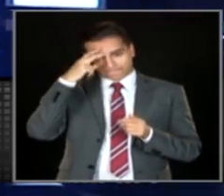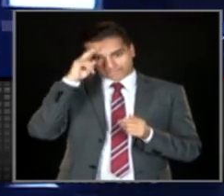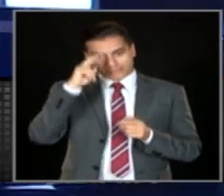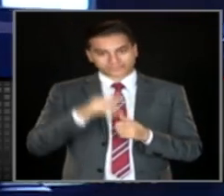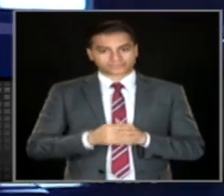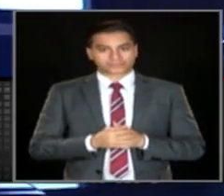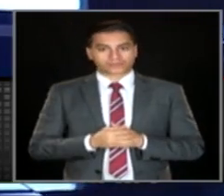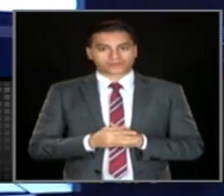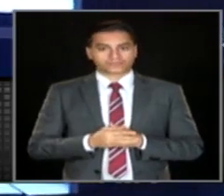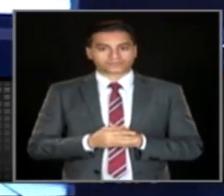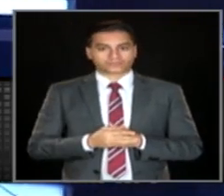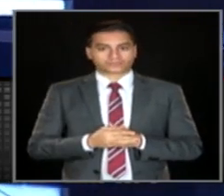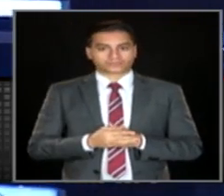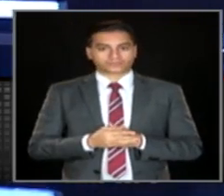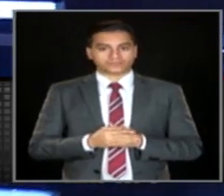1986؟